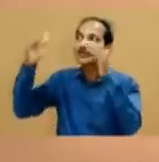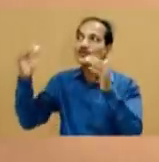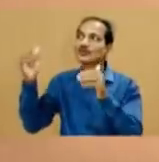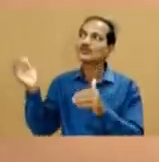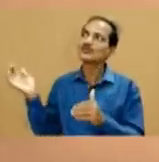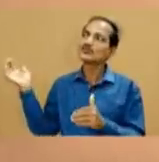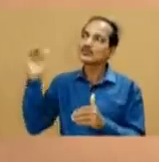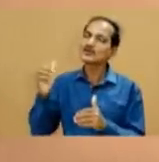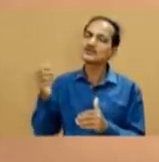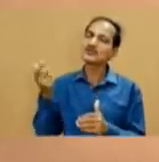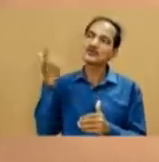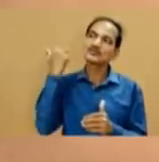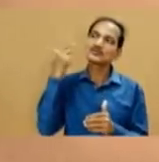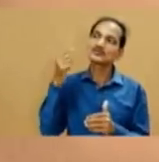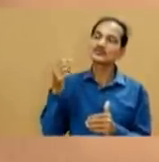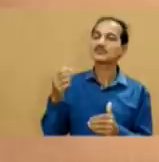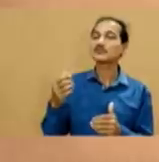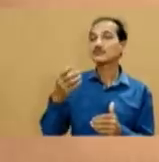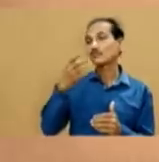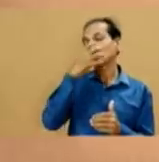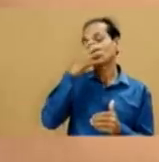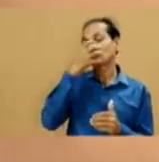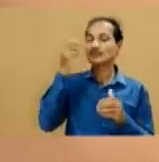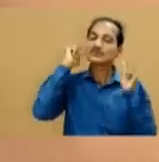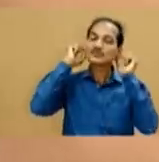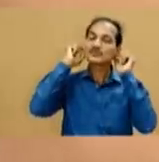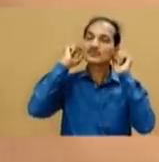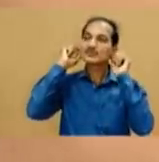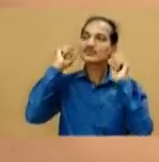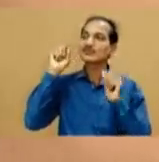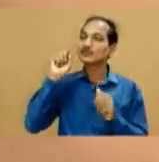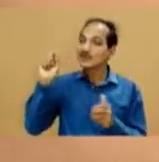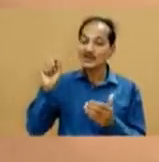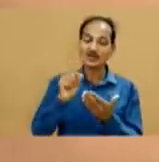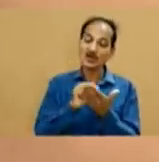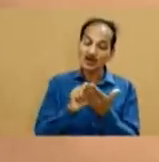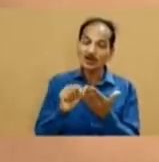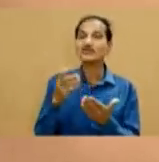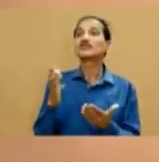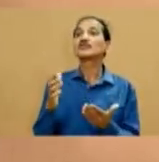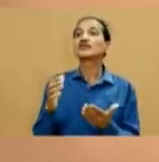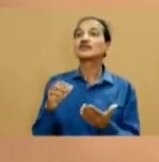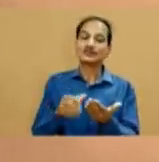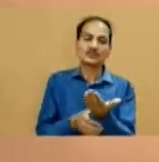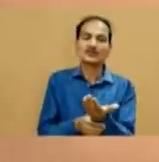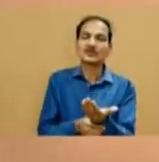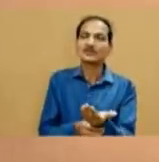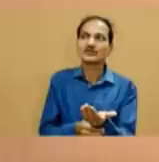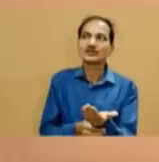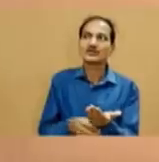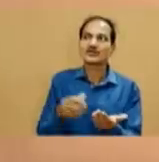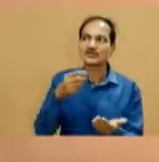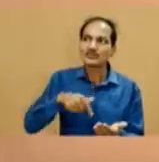पिंधिबे मास्क अर्थ नुह केवल डाक्तरखाना आउ औषध दुकान रो मास्क पुरुणा